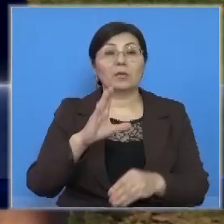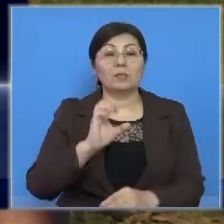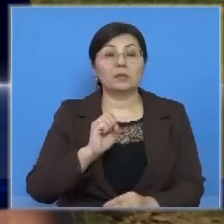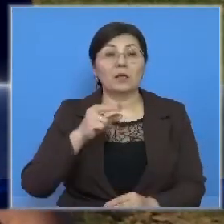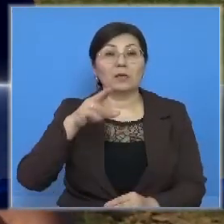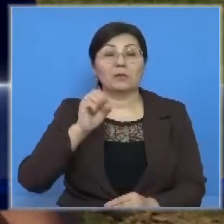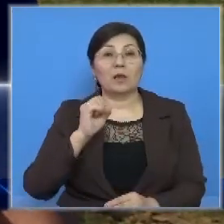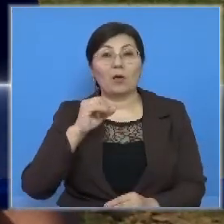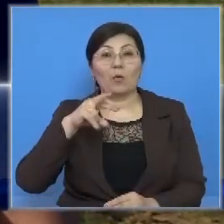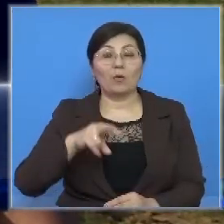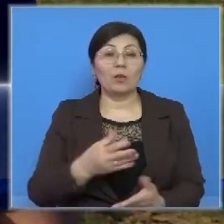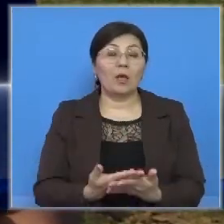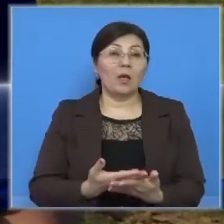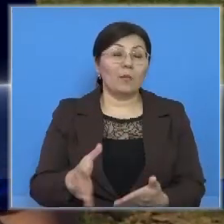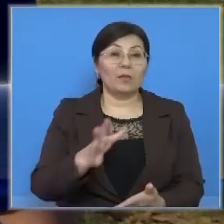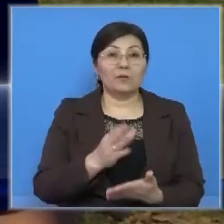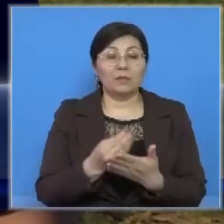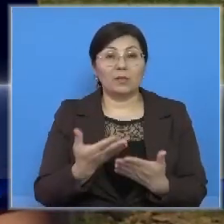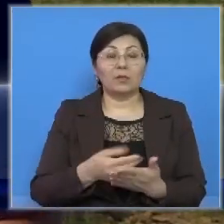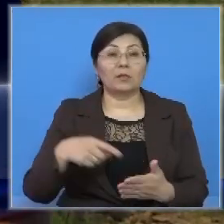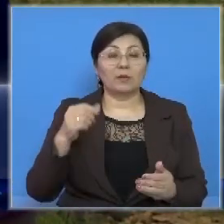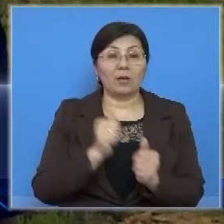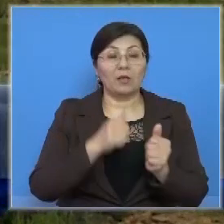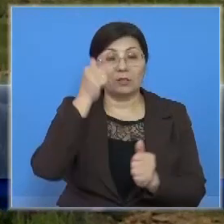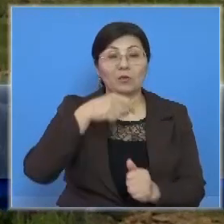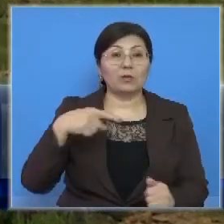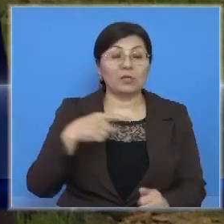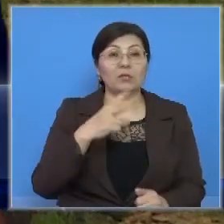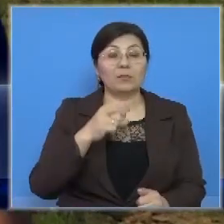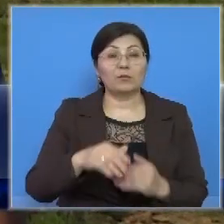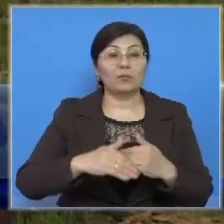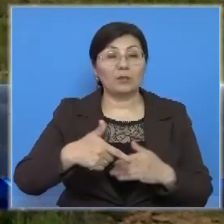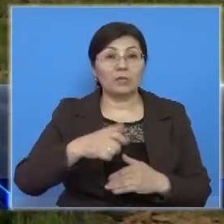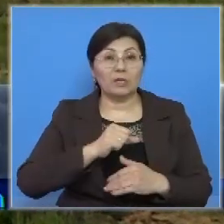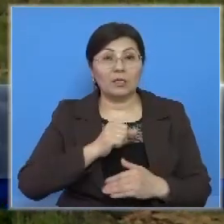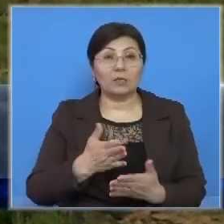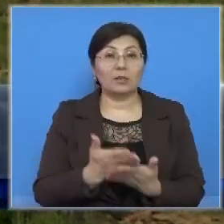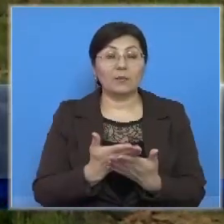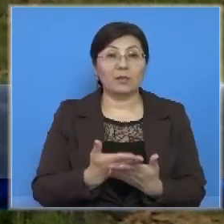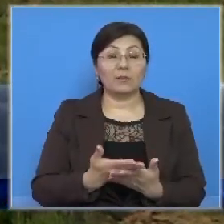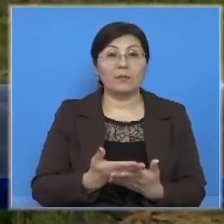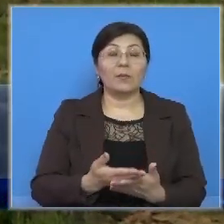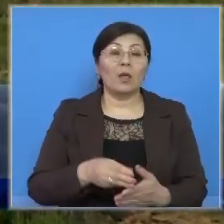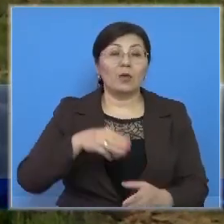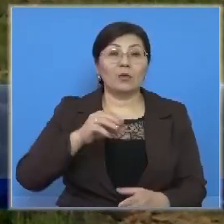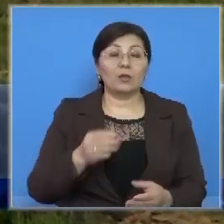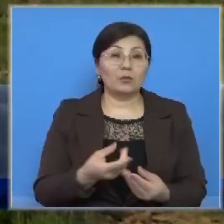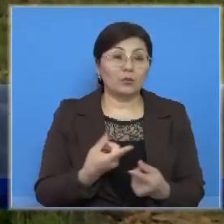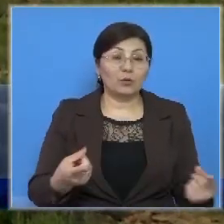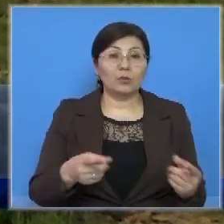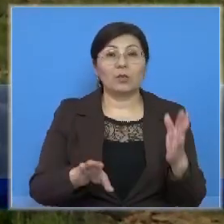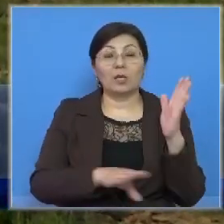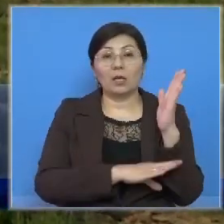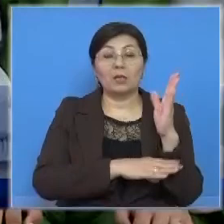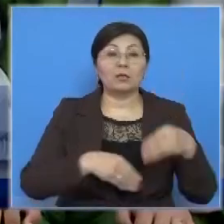будем готовить саженцы. А вообще мы сажаем 1900 гектаров. В рамках работ по озеленению окрестностей сажаем тополь, ясень, клен